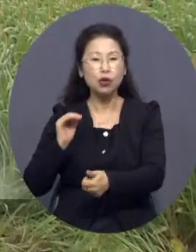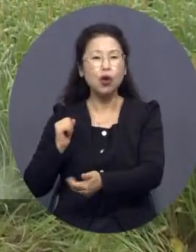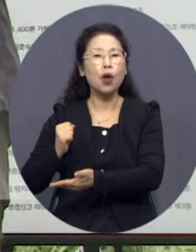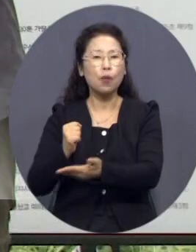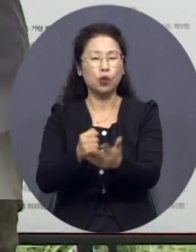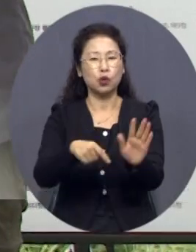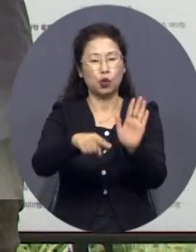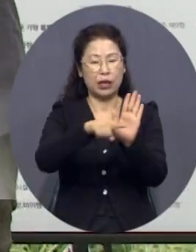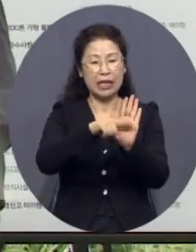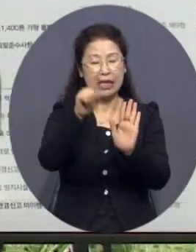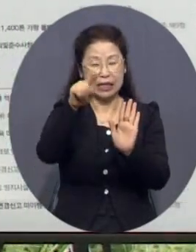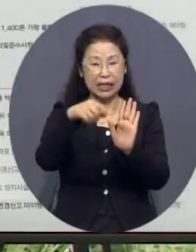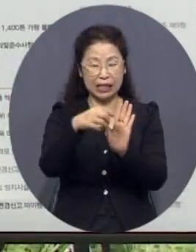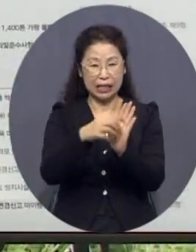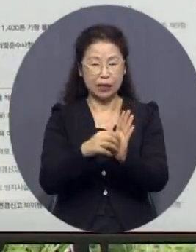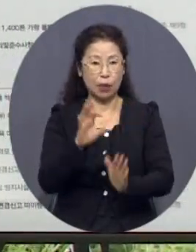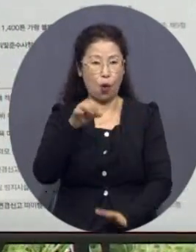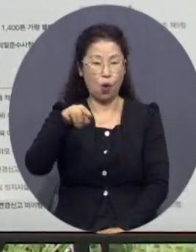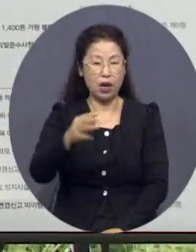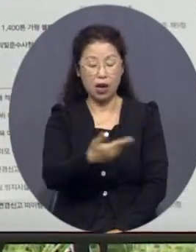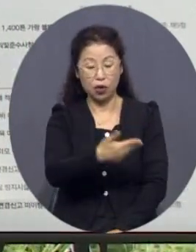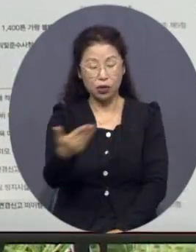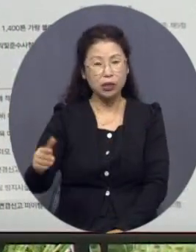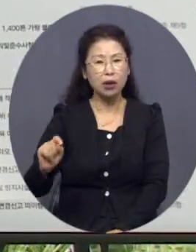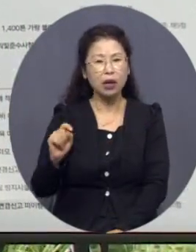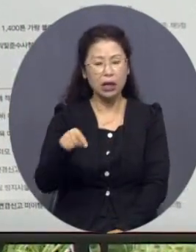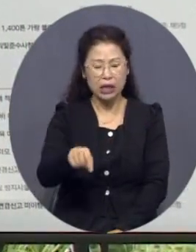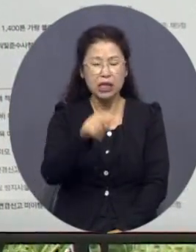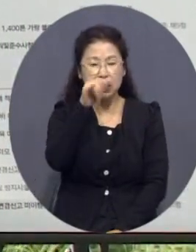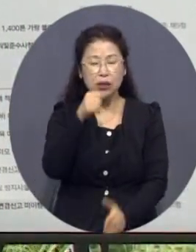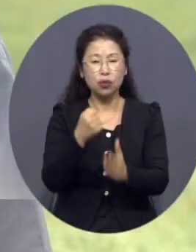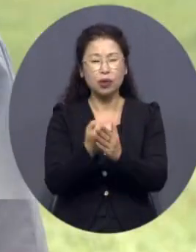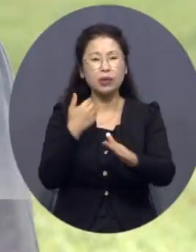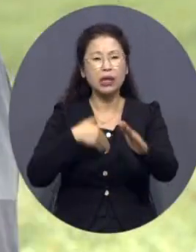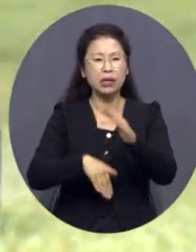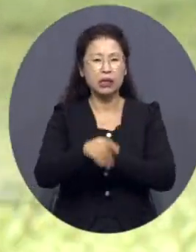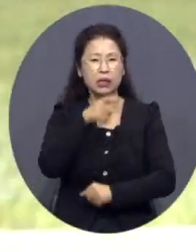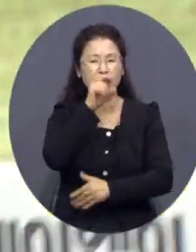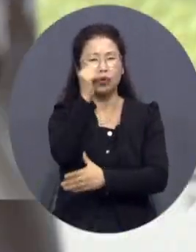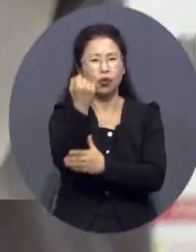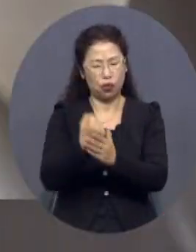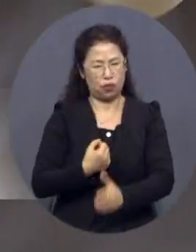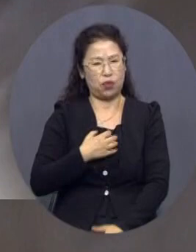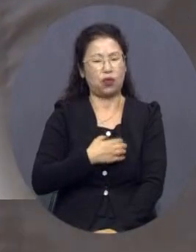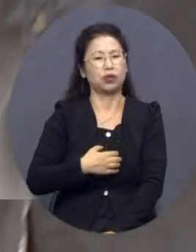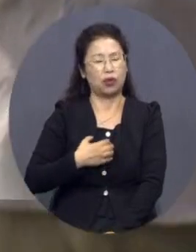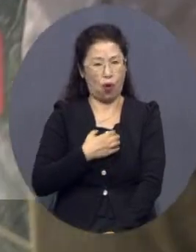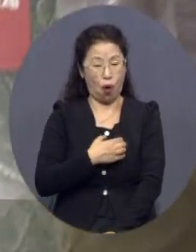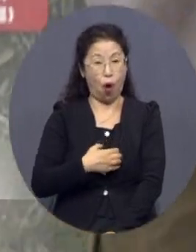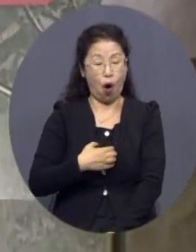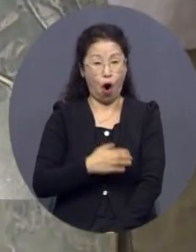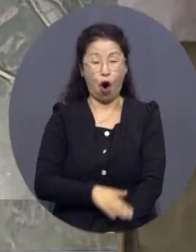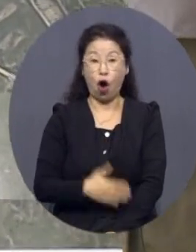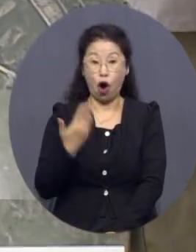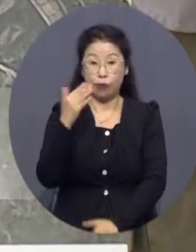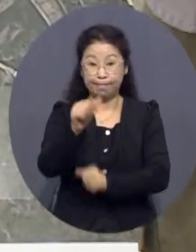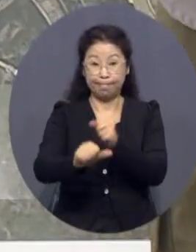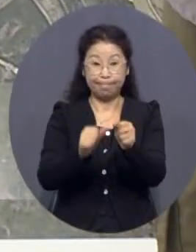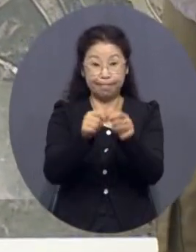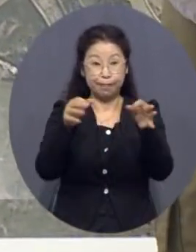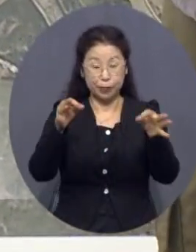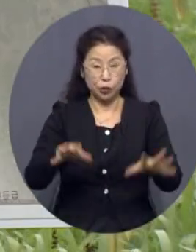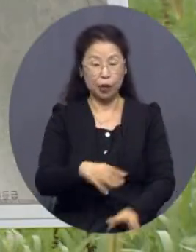지역인 월령천의 발원지가 있어 지하수 오염이 우려된다는 것입니다. 최근